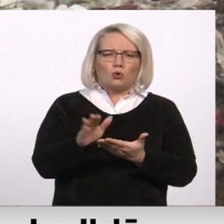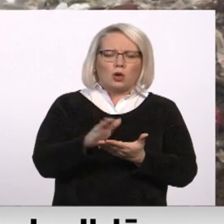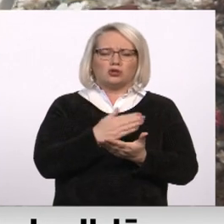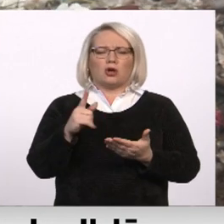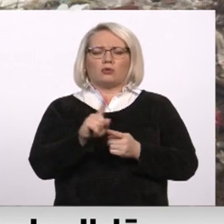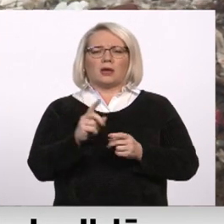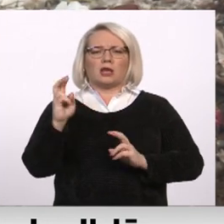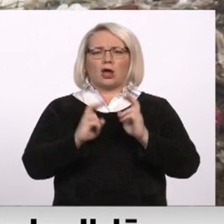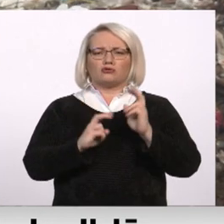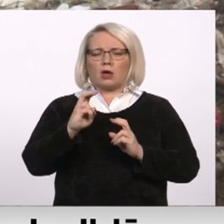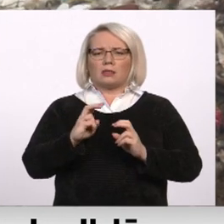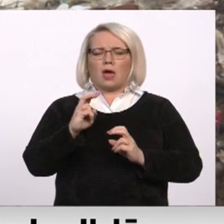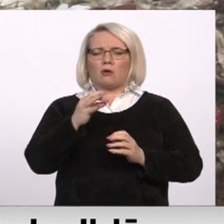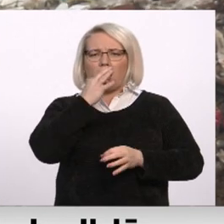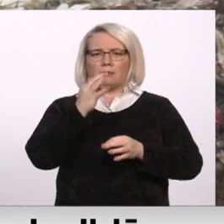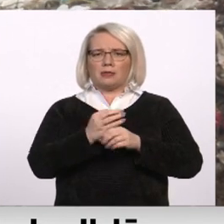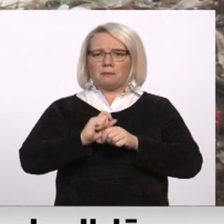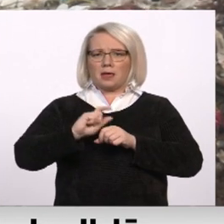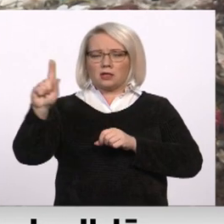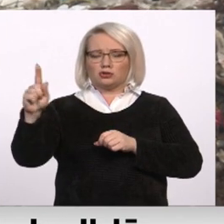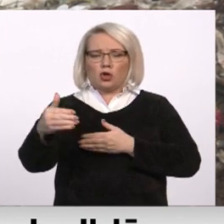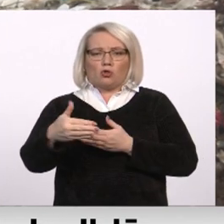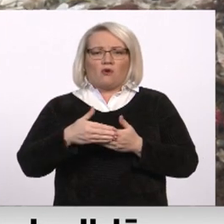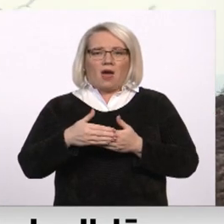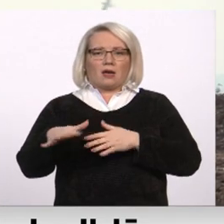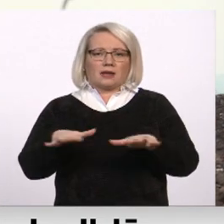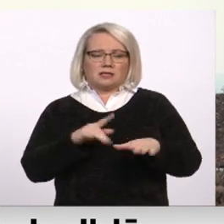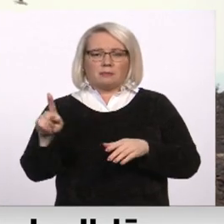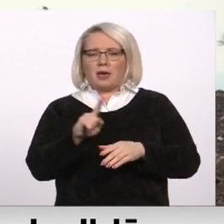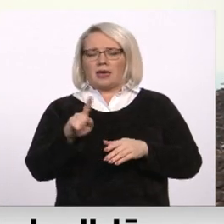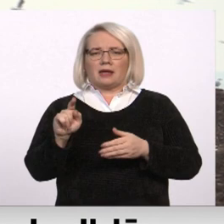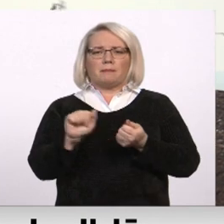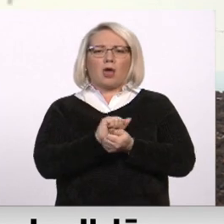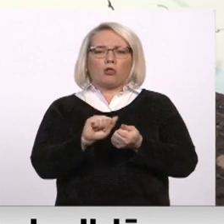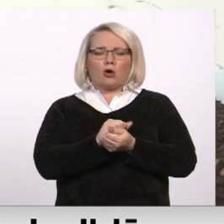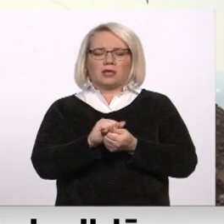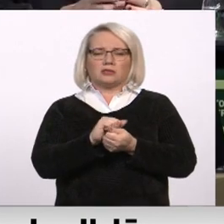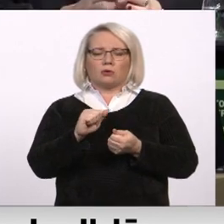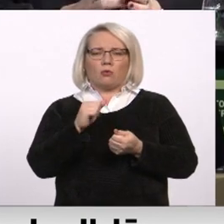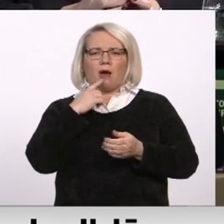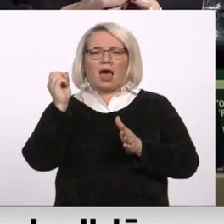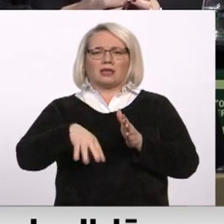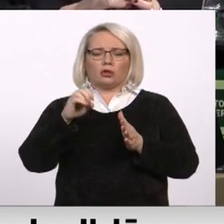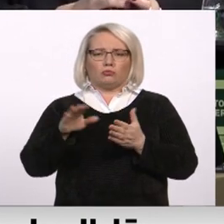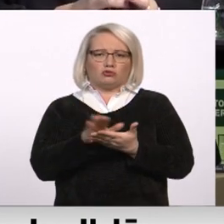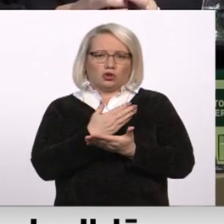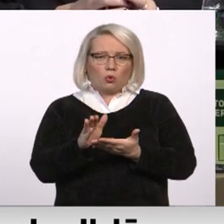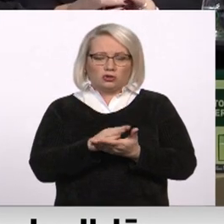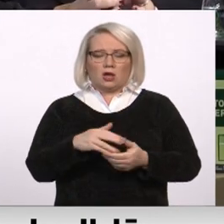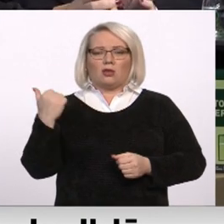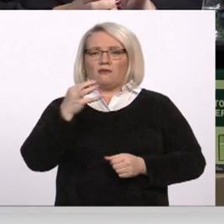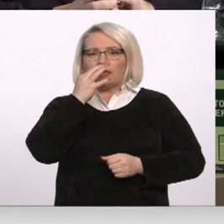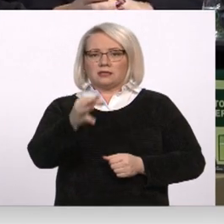atbildības palielināšanu, saka ministrijā. Tuvākais solis ir bioloģisko atkritumu šķirošana, kas Pierīgas reģionā sākta. Šā gadā bija jau